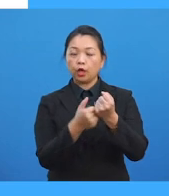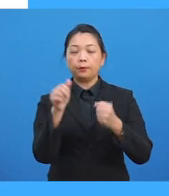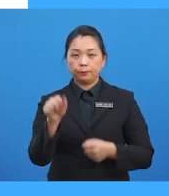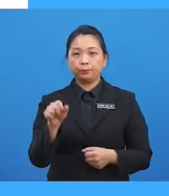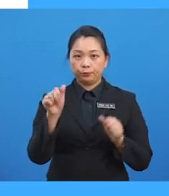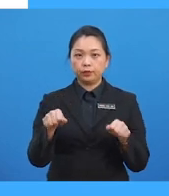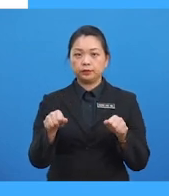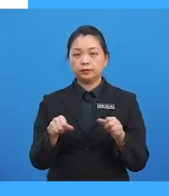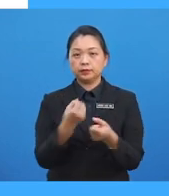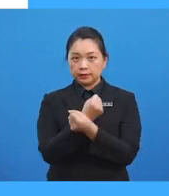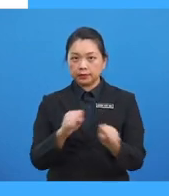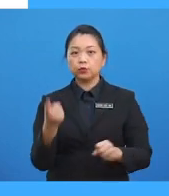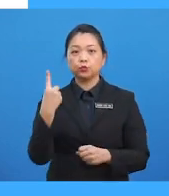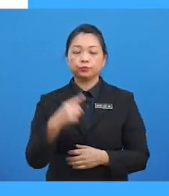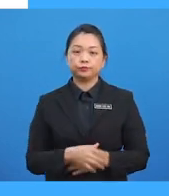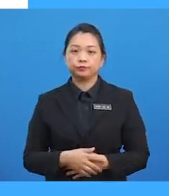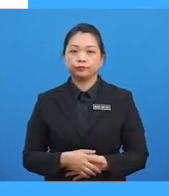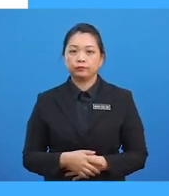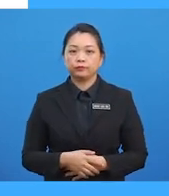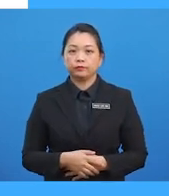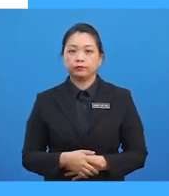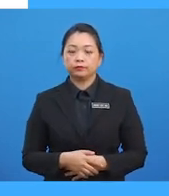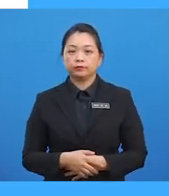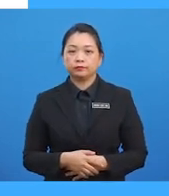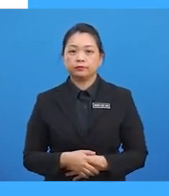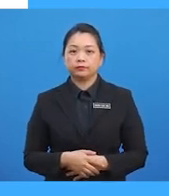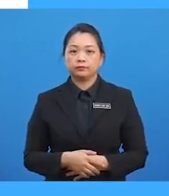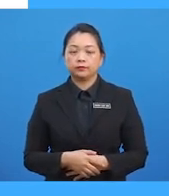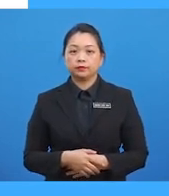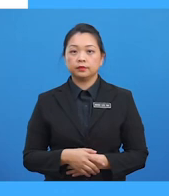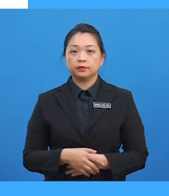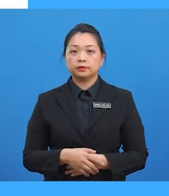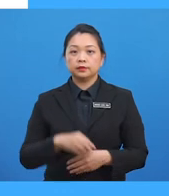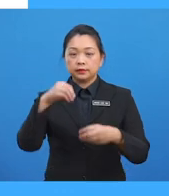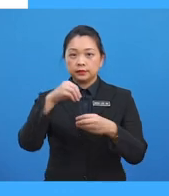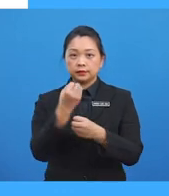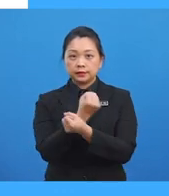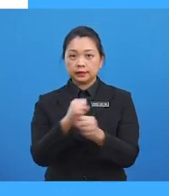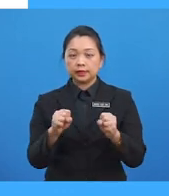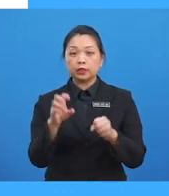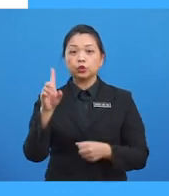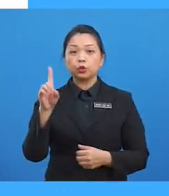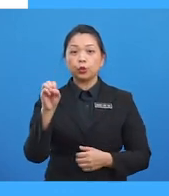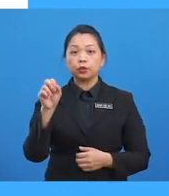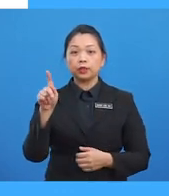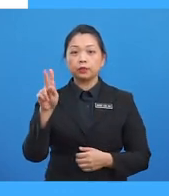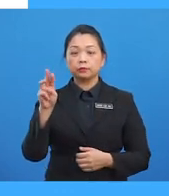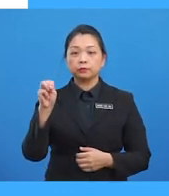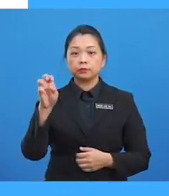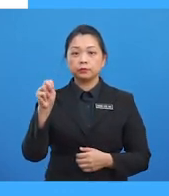pendaftaran. Pertama, sediakan dokumen dalam format digital GIF,